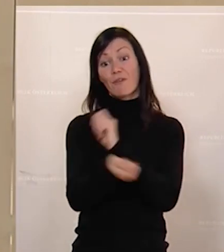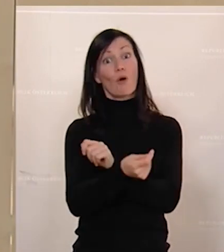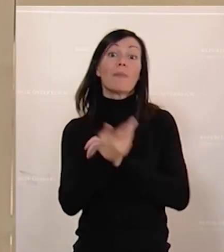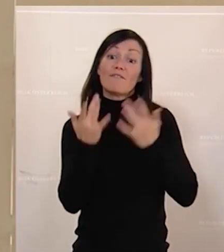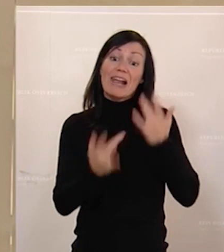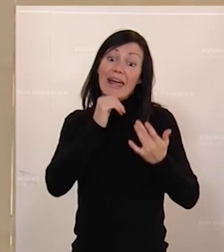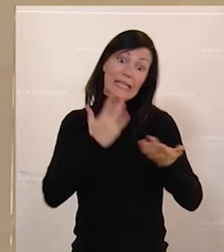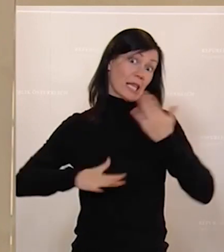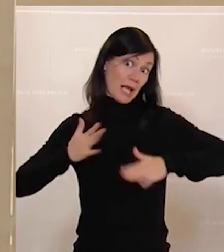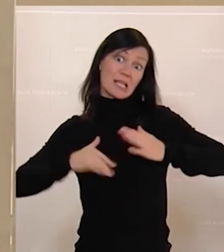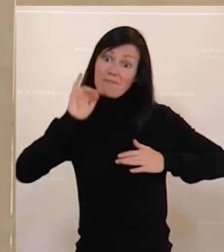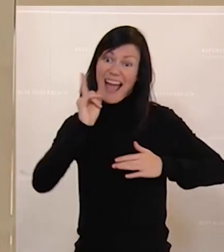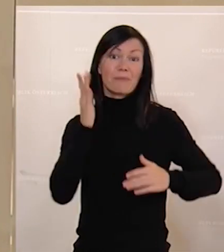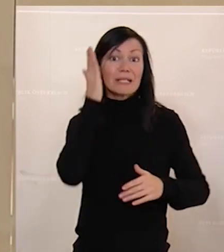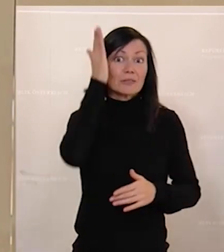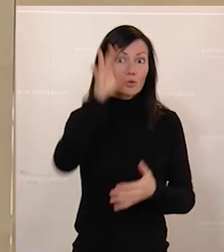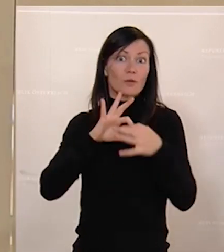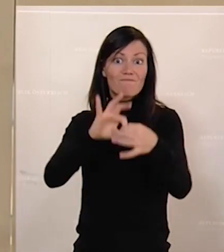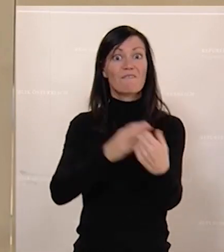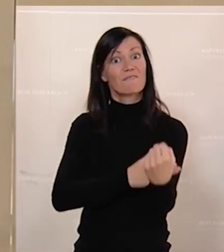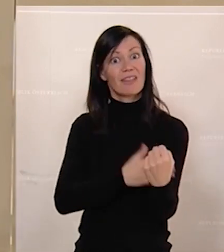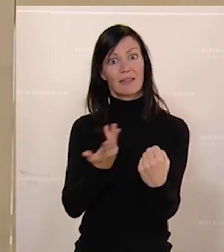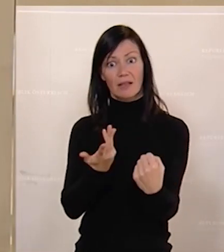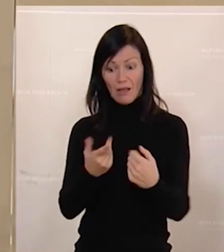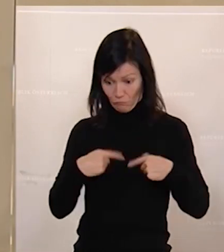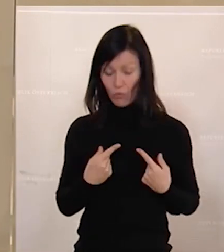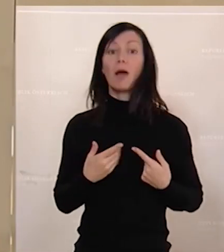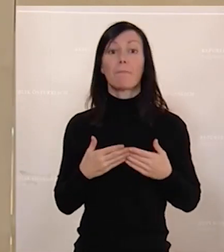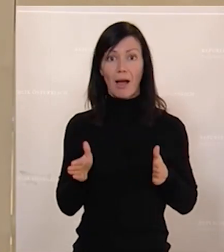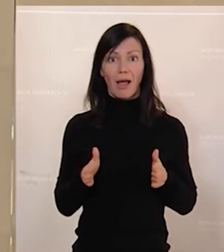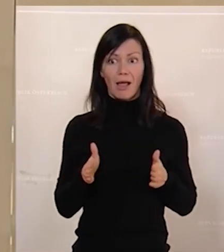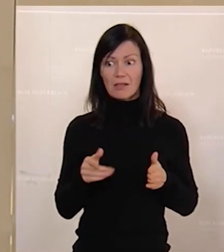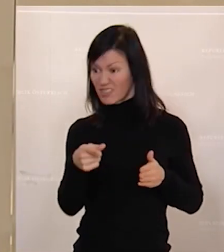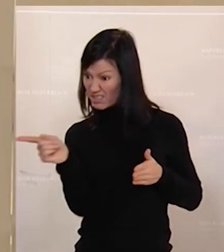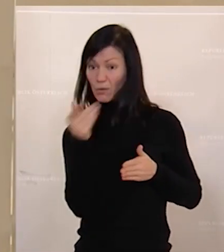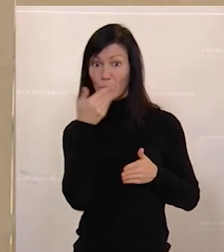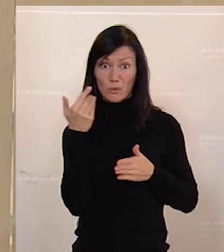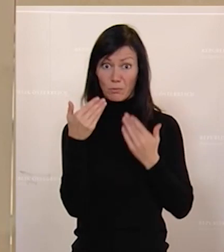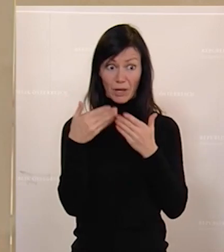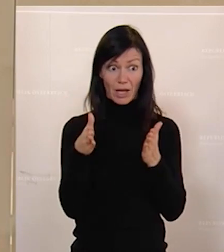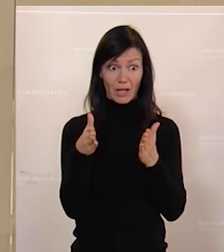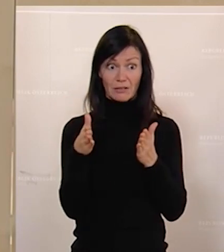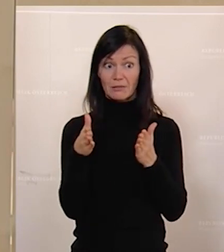führen. Dafür wären wir bereit. Wenn Sie es nicht bereit sind, dann halte